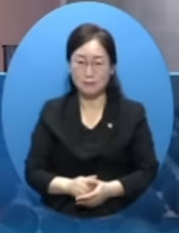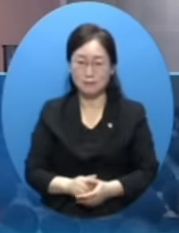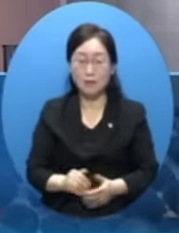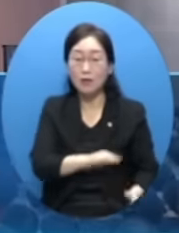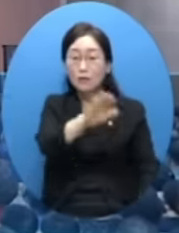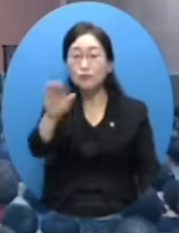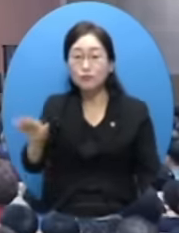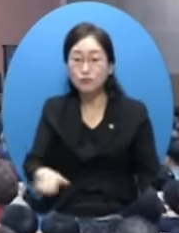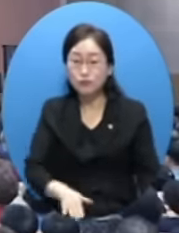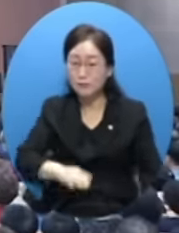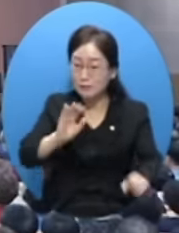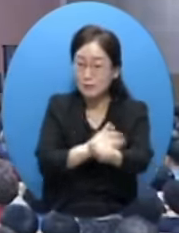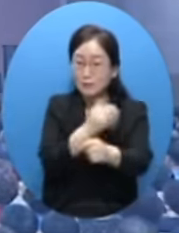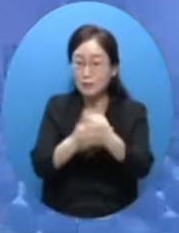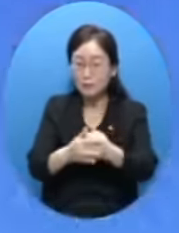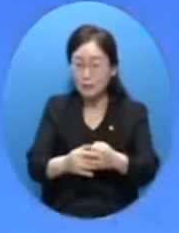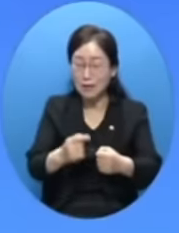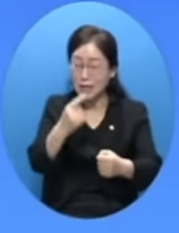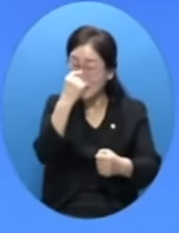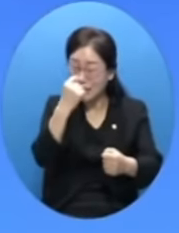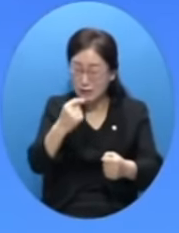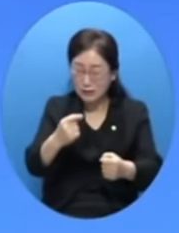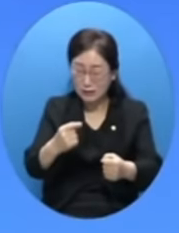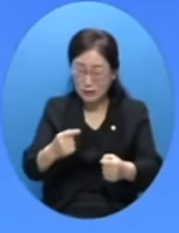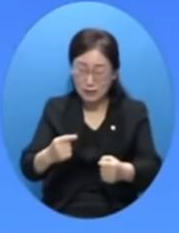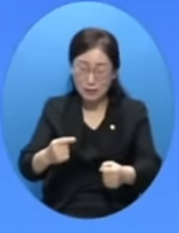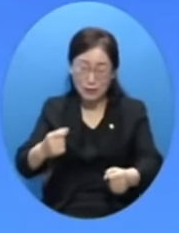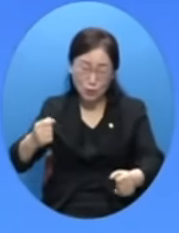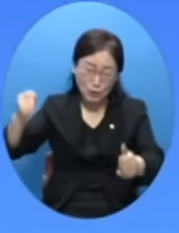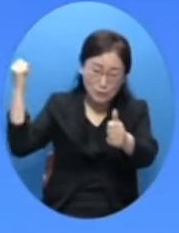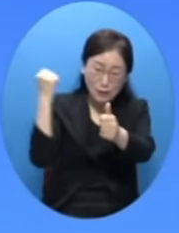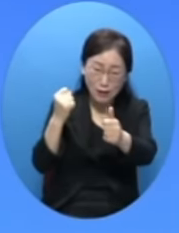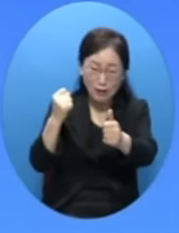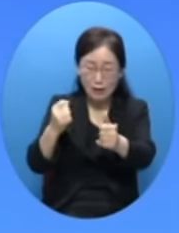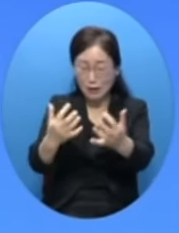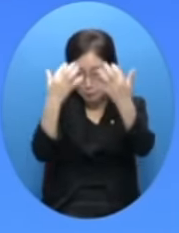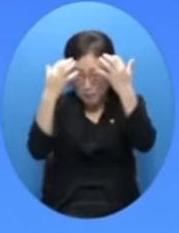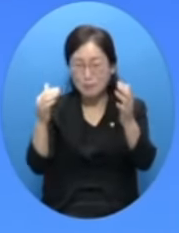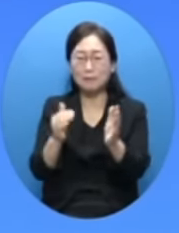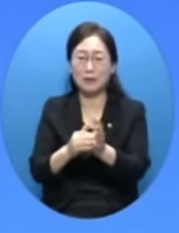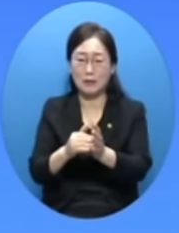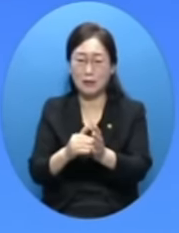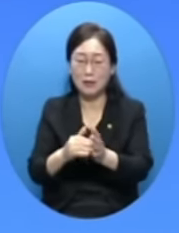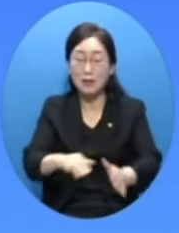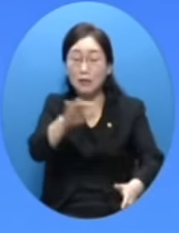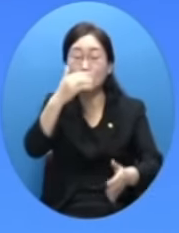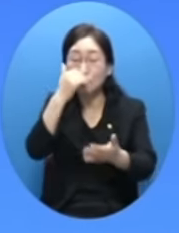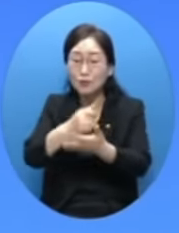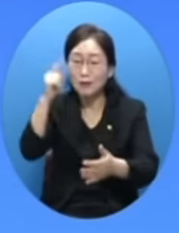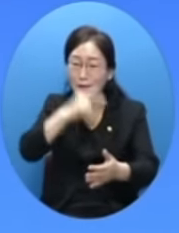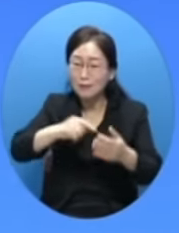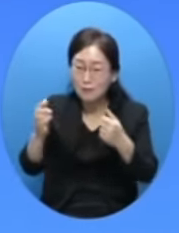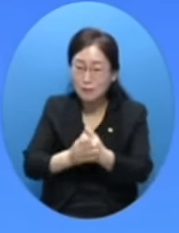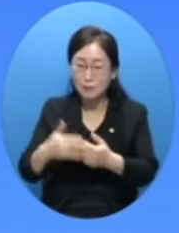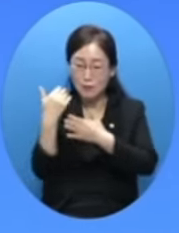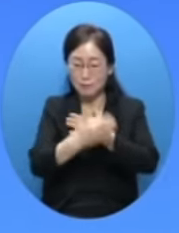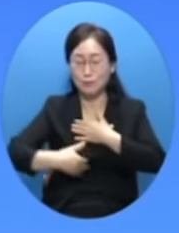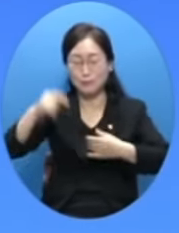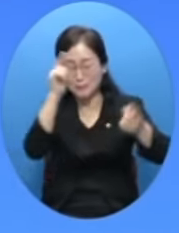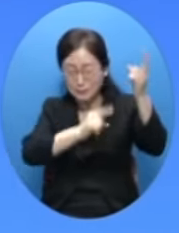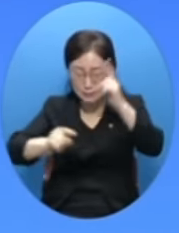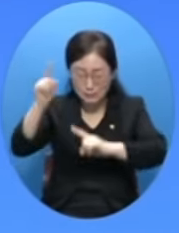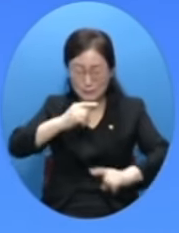우리의 허물 때문에 가시에 창에 주님이 찔리셨습니다. 우리의 죄악 때문에 그 몸이